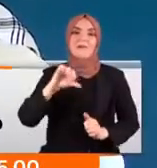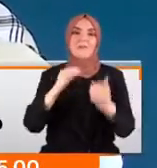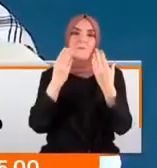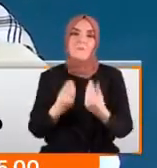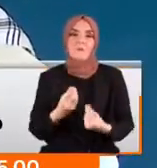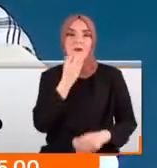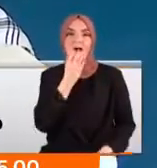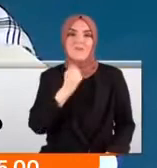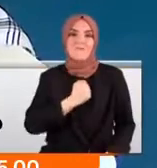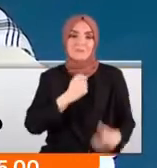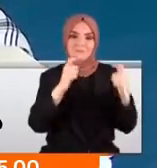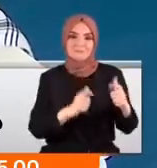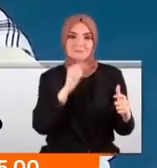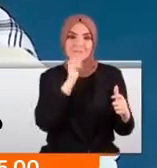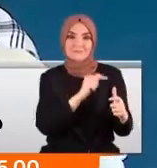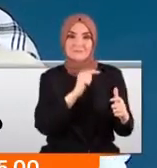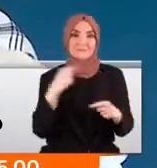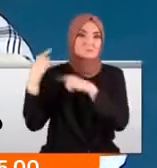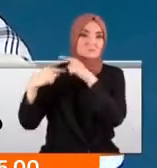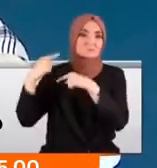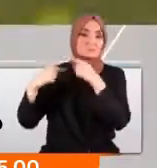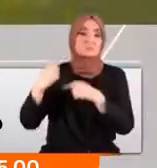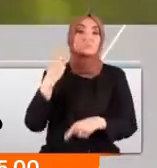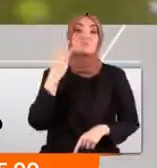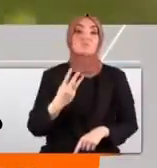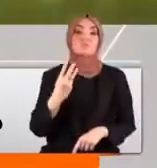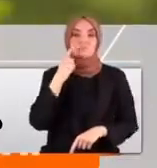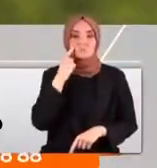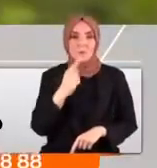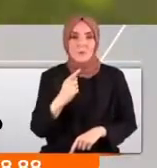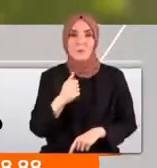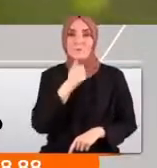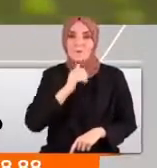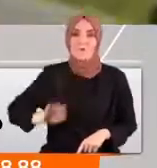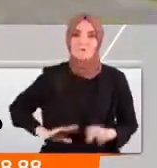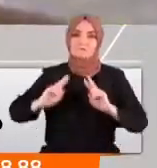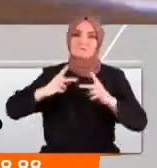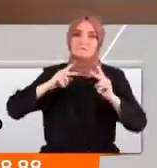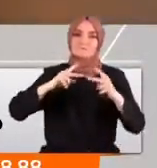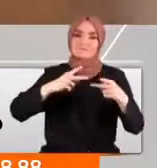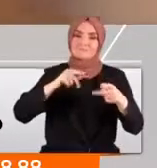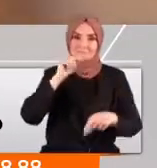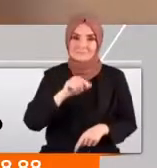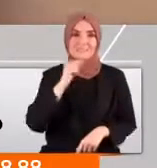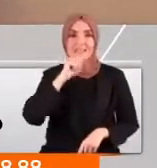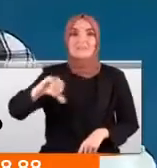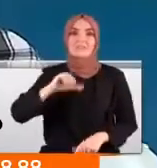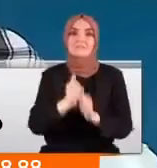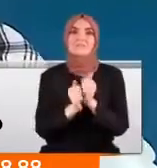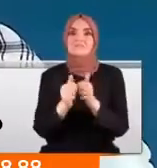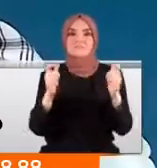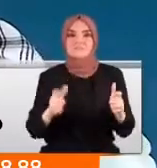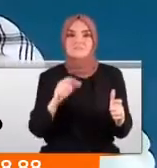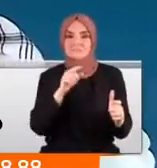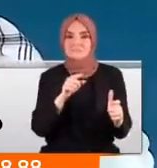babadan oğula zeytinyağı üretilen bir tesisteyiz. Bakalım buradan üreticiden o zeytinyağları kaça çıkıyor? 20